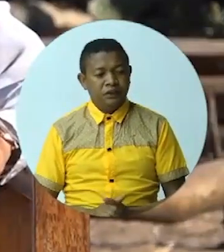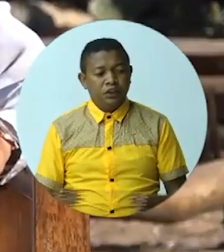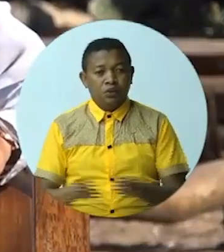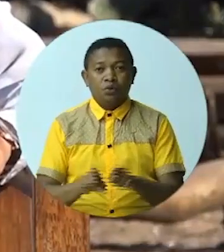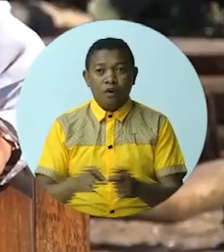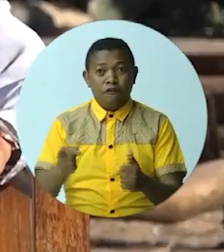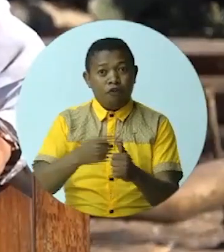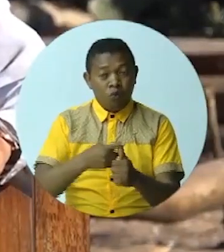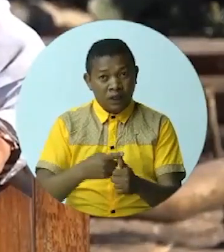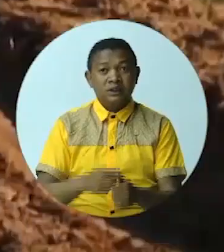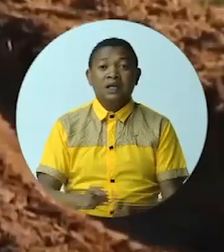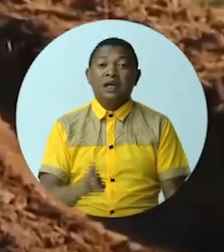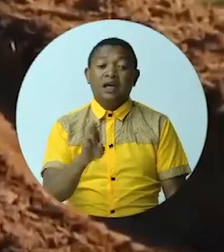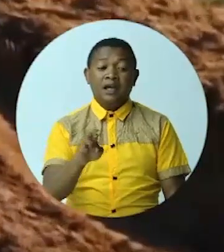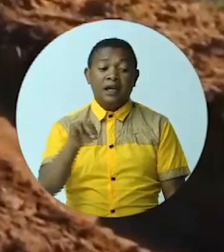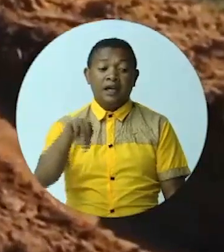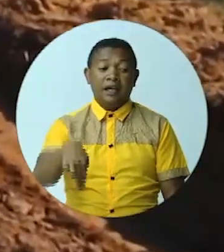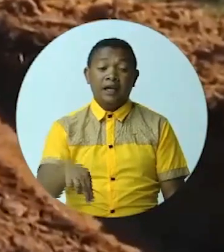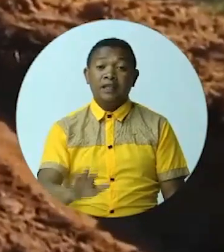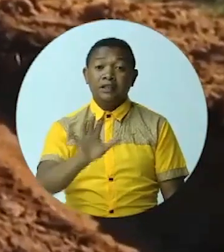a dia